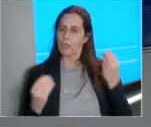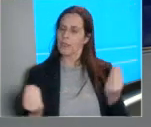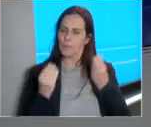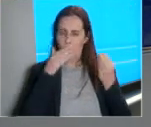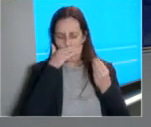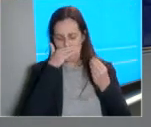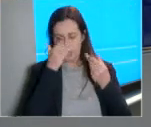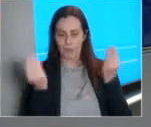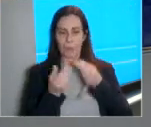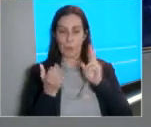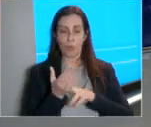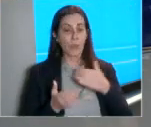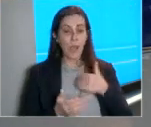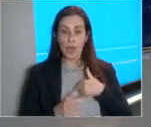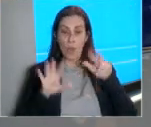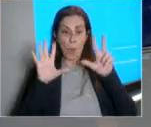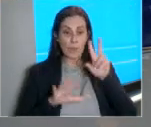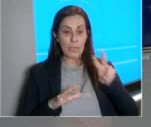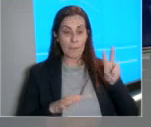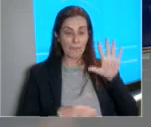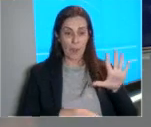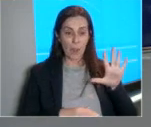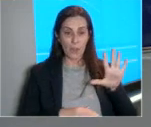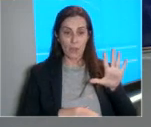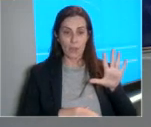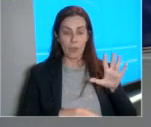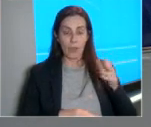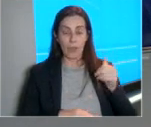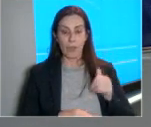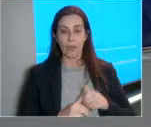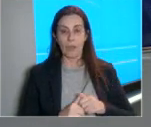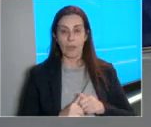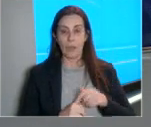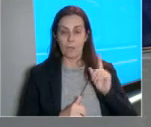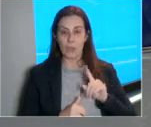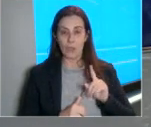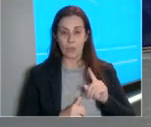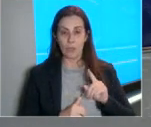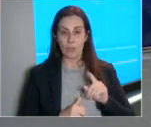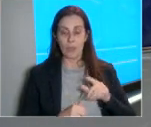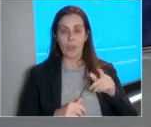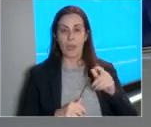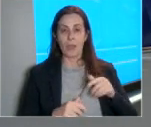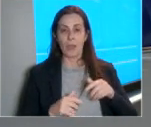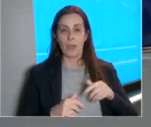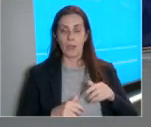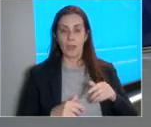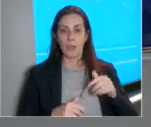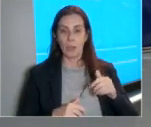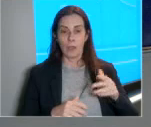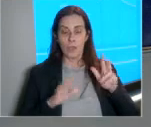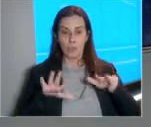התמונה בצורה נכונה יותר. אנחנו באוגוסט 2005, את הגופה האחרונה שהייתה תמונה בקרקע ברצועת עזה, הוצאנו,